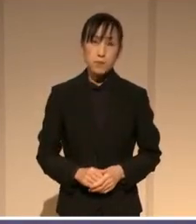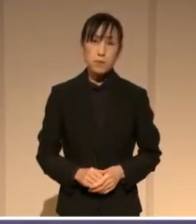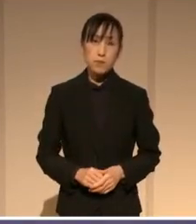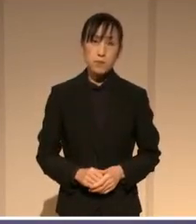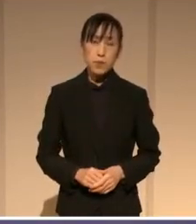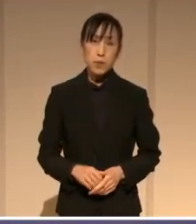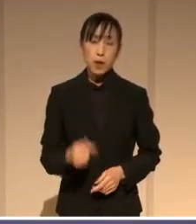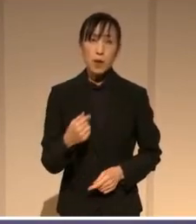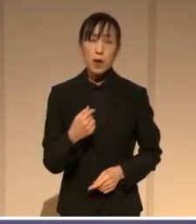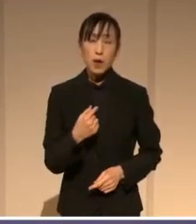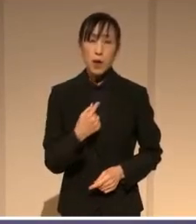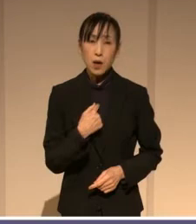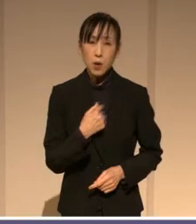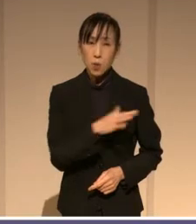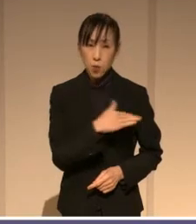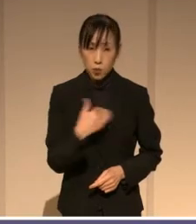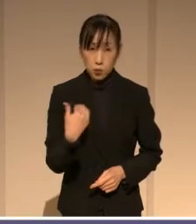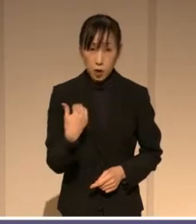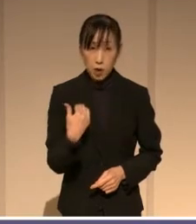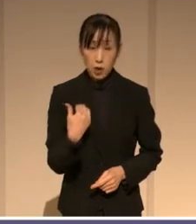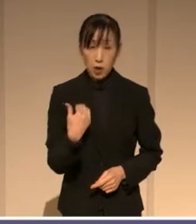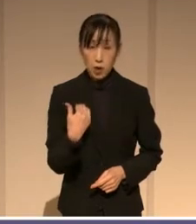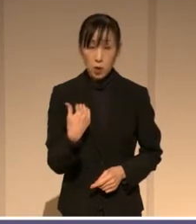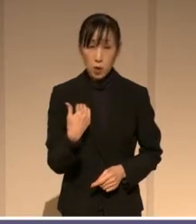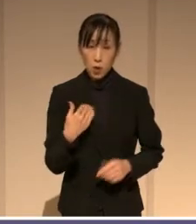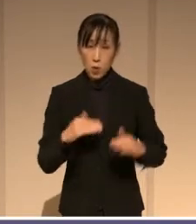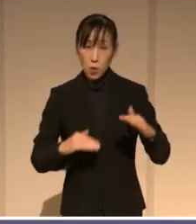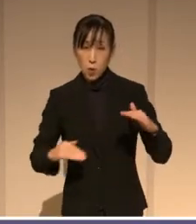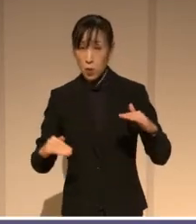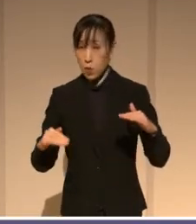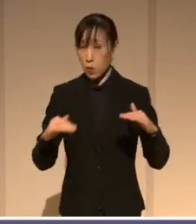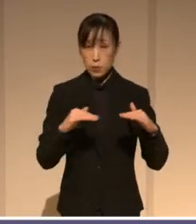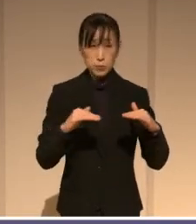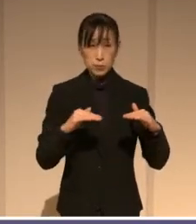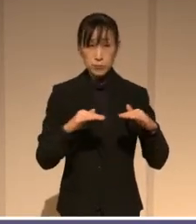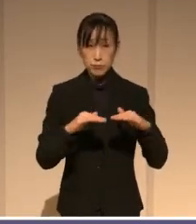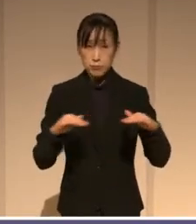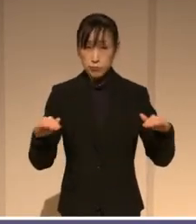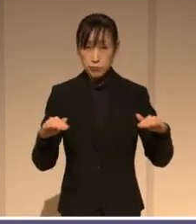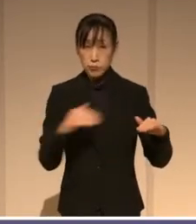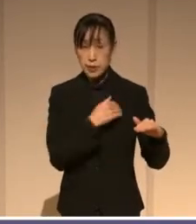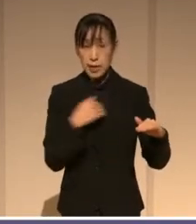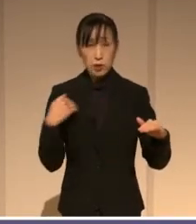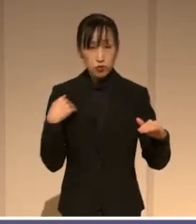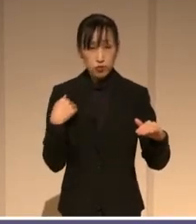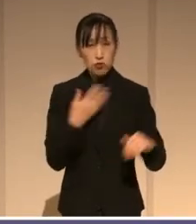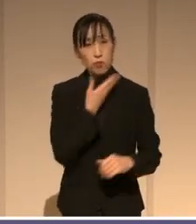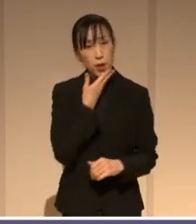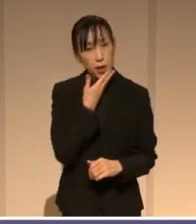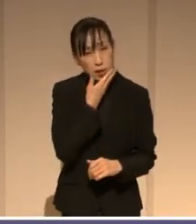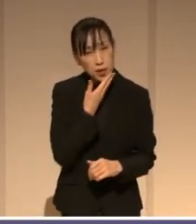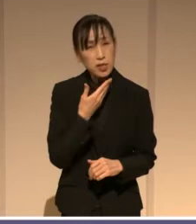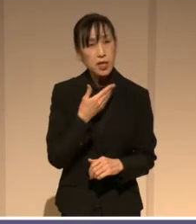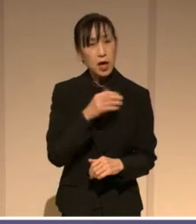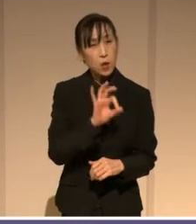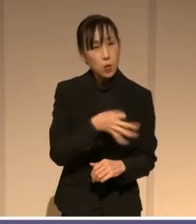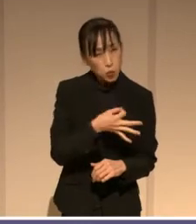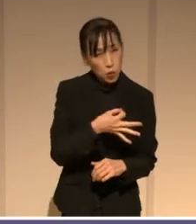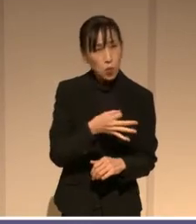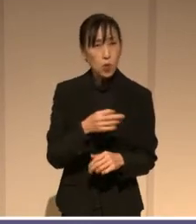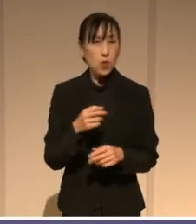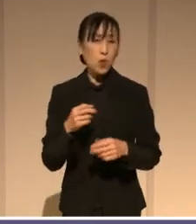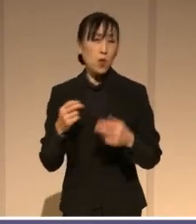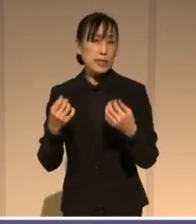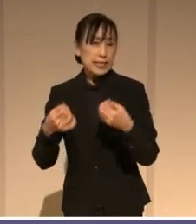フラットにできる何か便利屋道具とか機械とか人も多分そこに入ると思うんですけどそういう